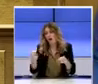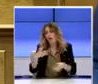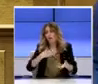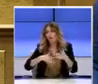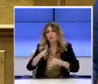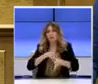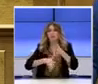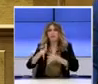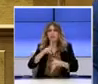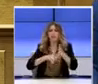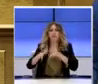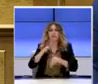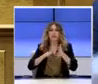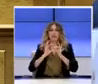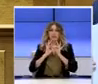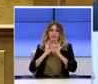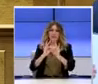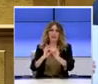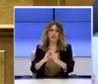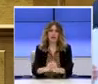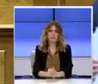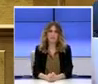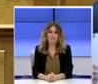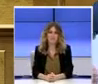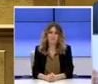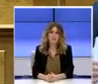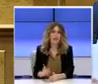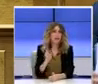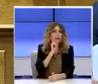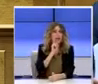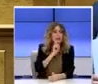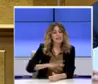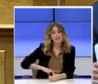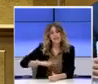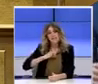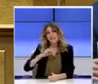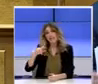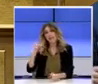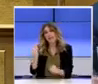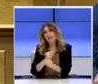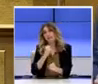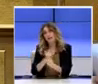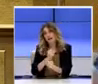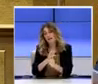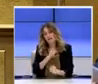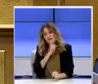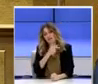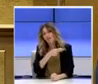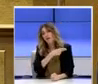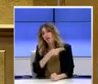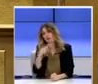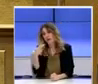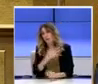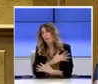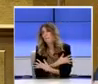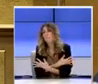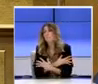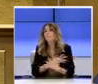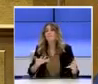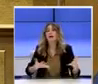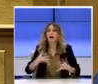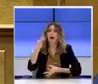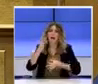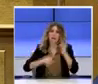Κυρίες και κύριοι συνάδελφοι, ήταν μεγάλο και είναι μεγάλο το εύρος της συζήτησης που σήμερα διεξάγουμε.